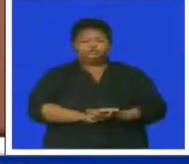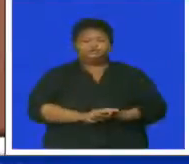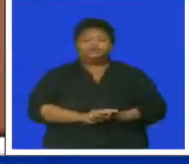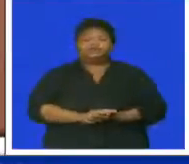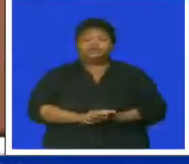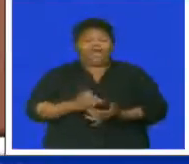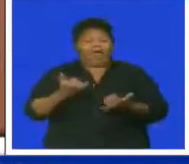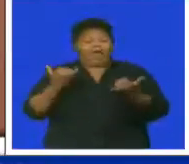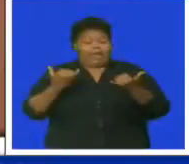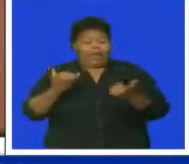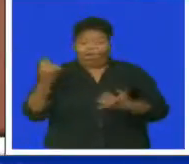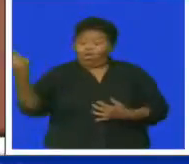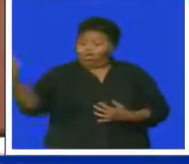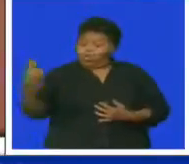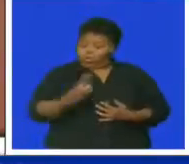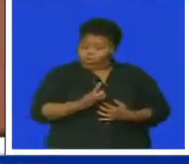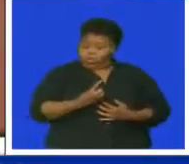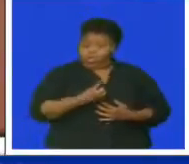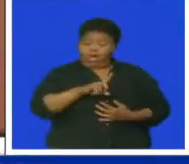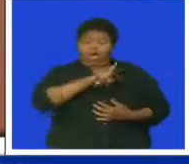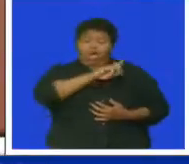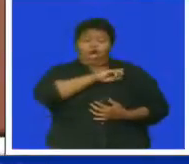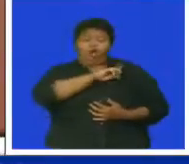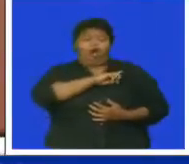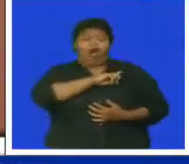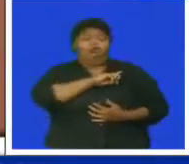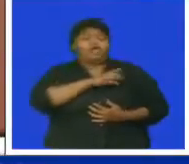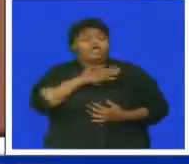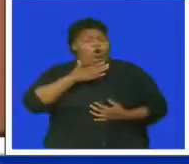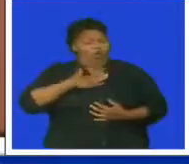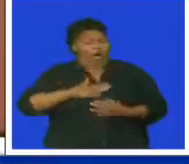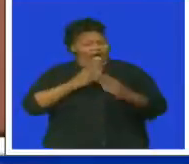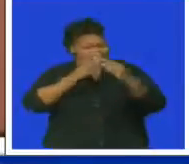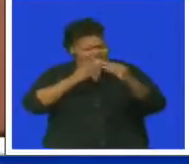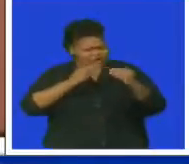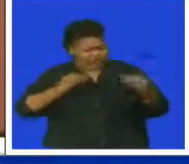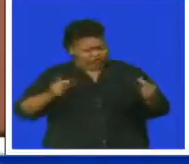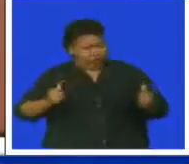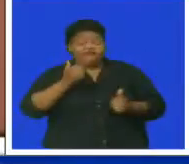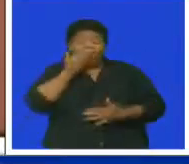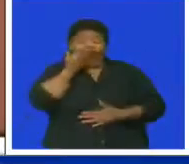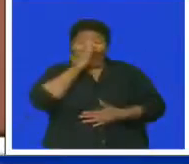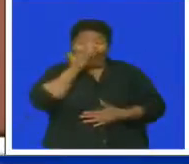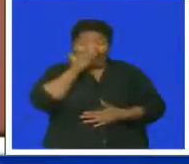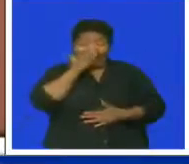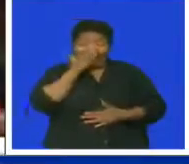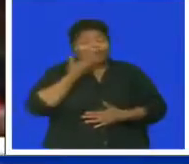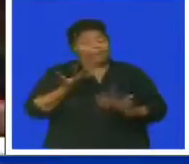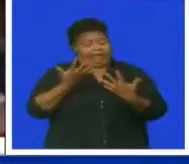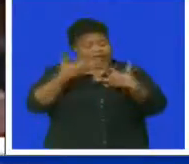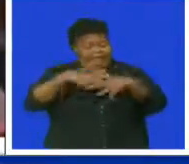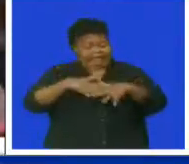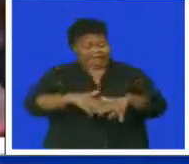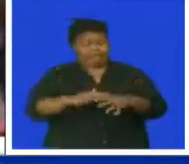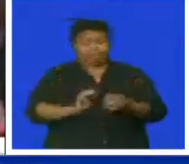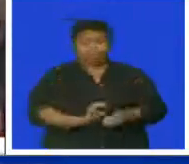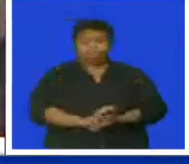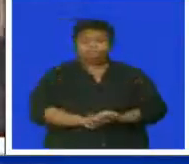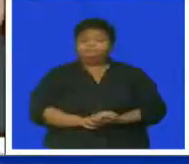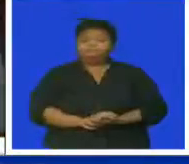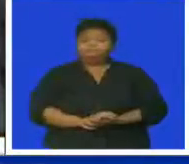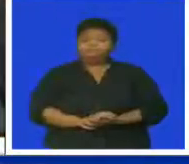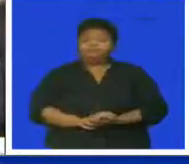kibo sitokhulumisana nabo ukuze silobucala sivele sibunyathele bungakhoni ukuphakamisa inhloko yabo lembi. Sihlalo kwaleli